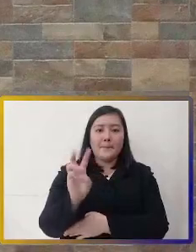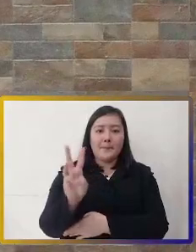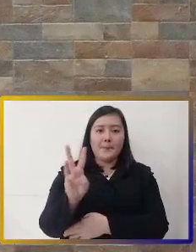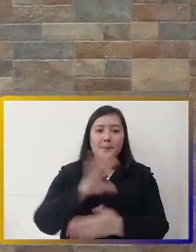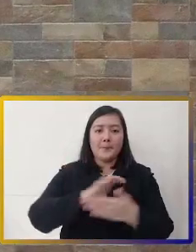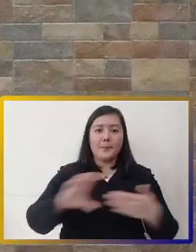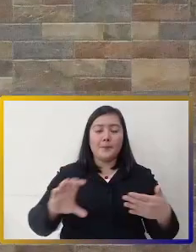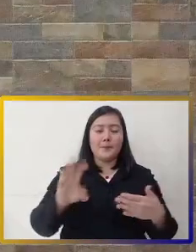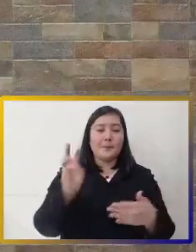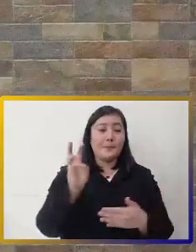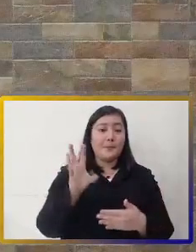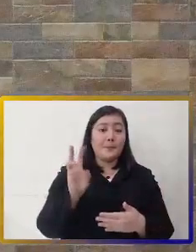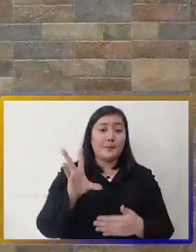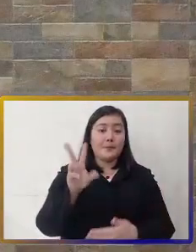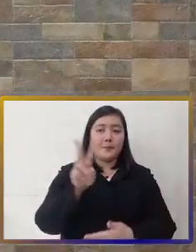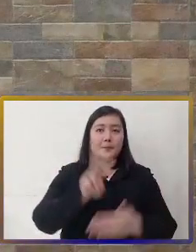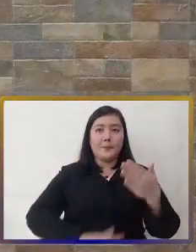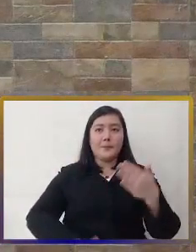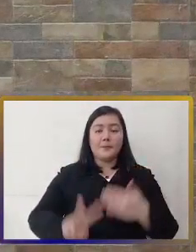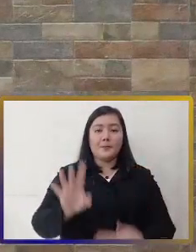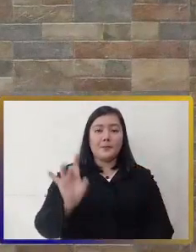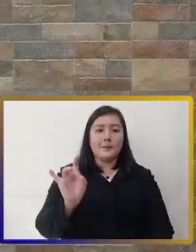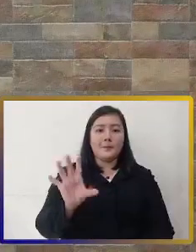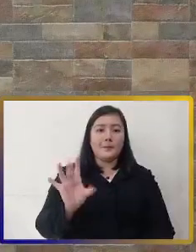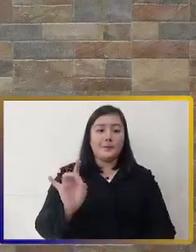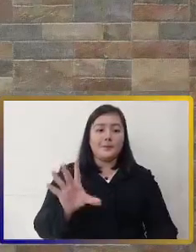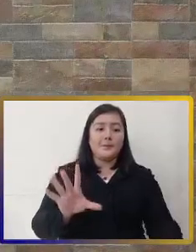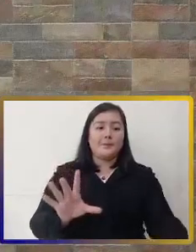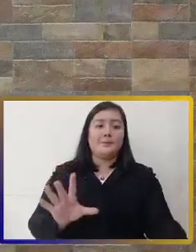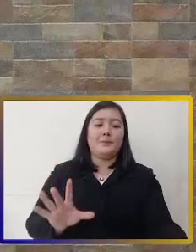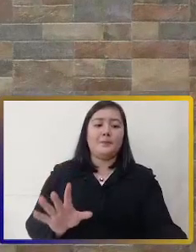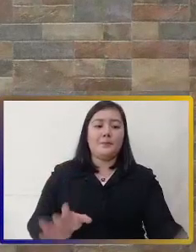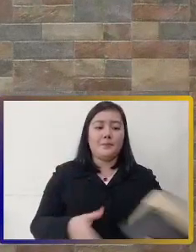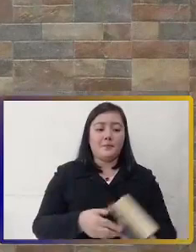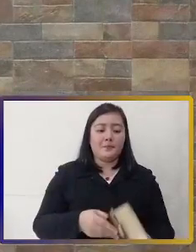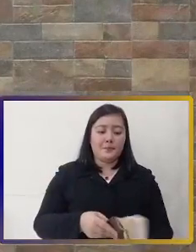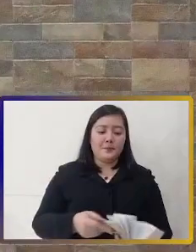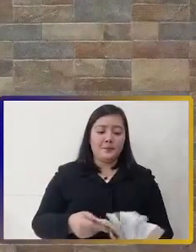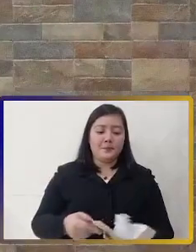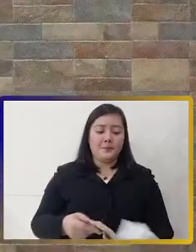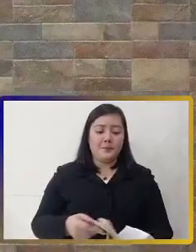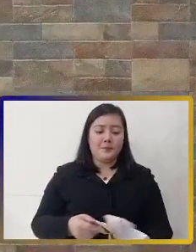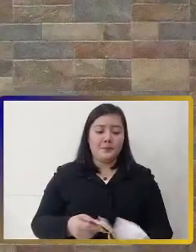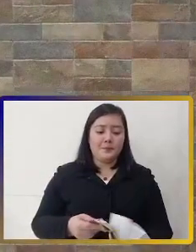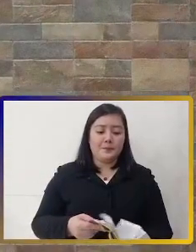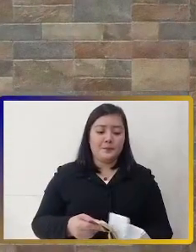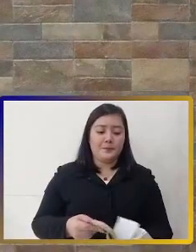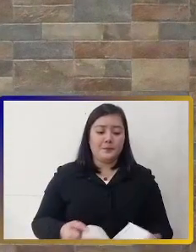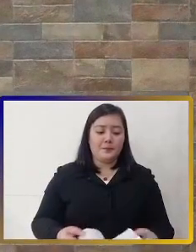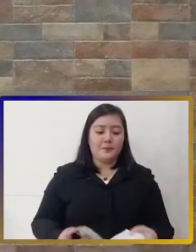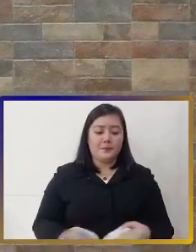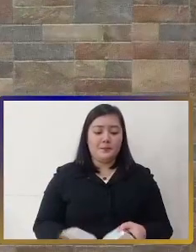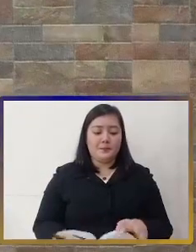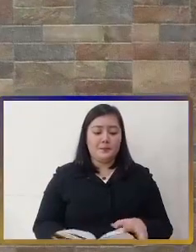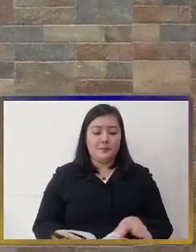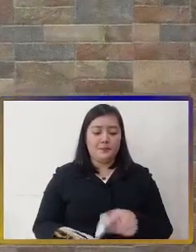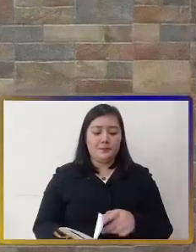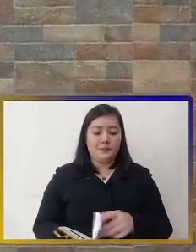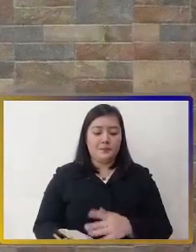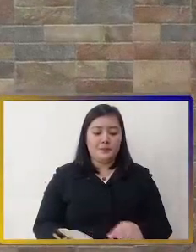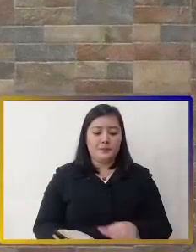18. Right? If you have your Bibles with you, open it in Matthew chapter 16, verse number